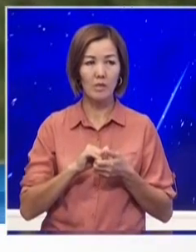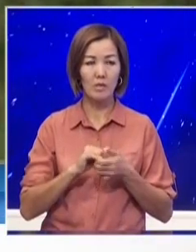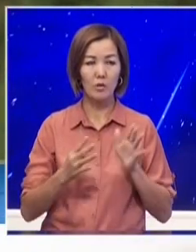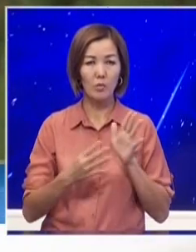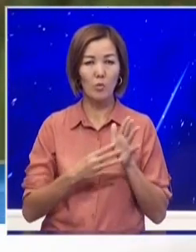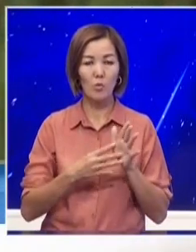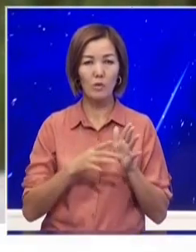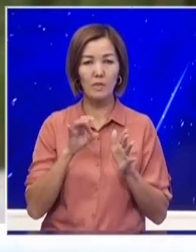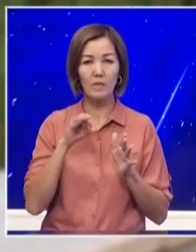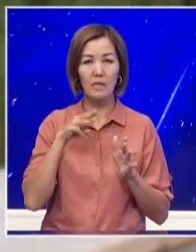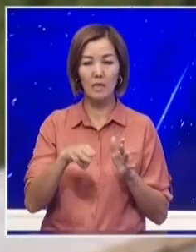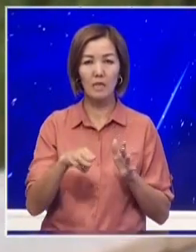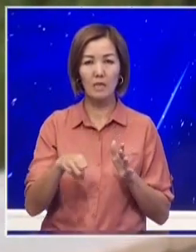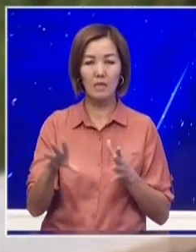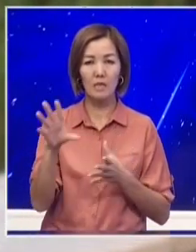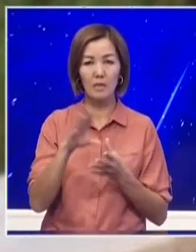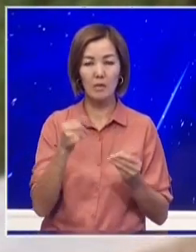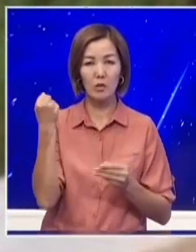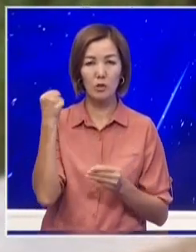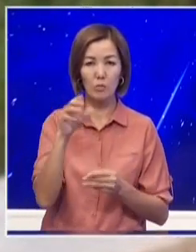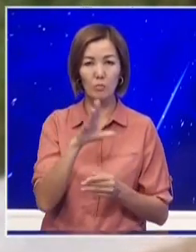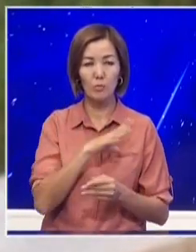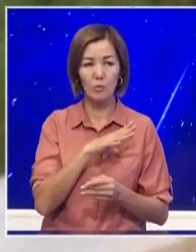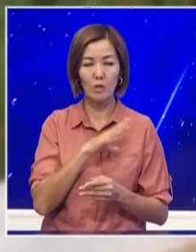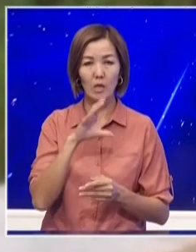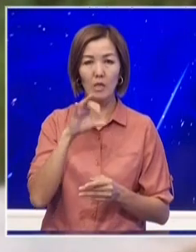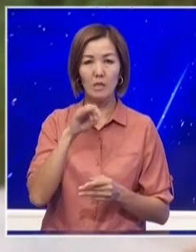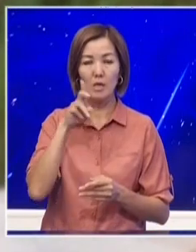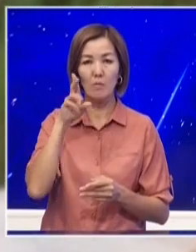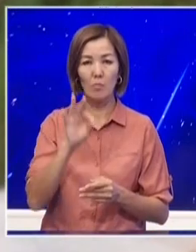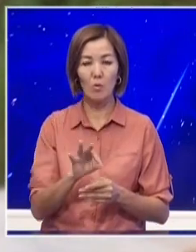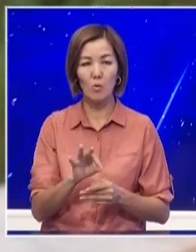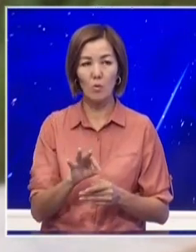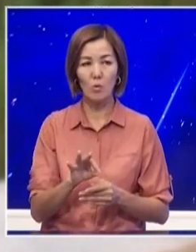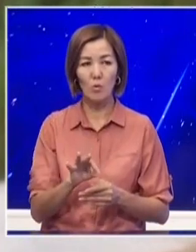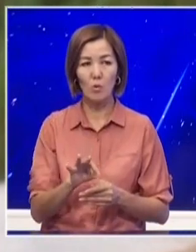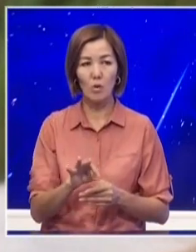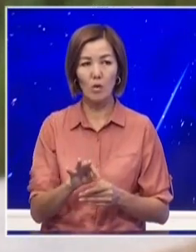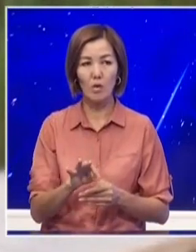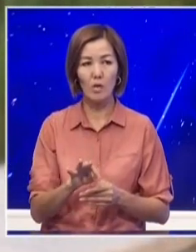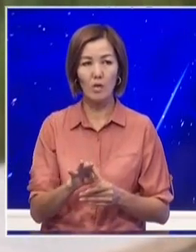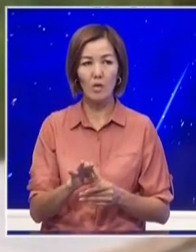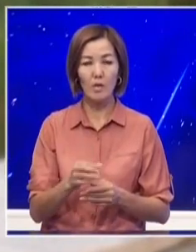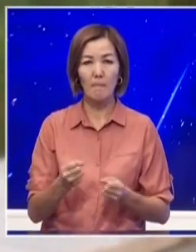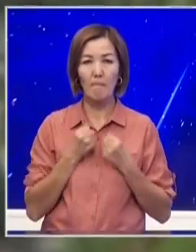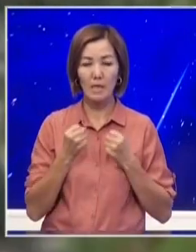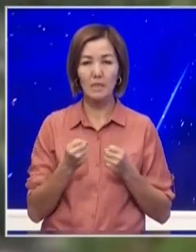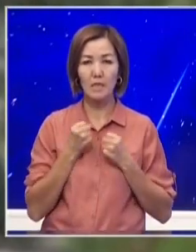9 рет чемпион Қазақстан болдым. Самбо күресінен кісі мастер